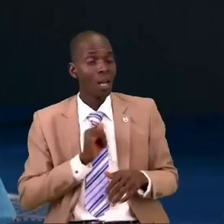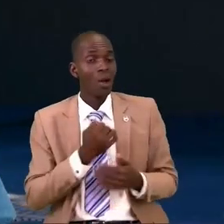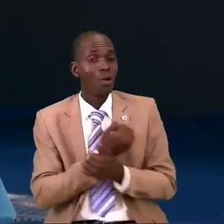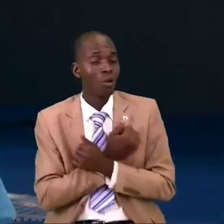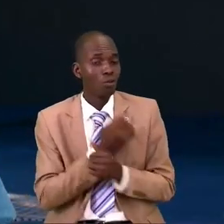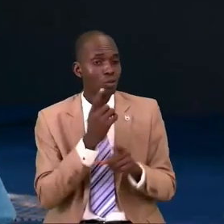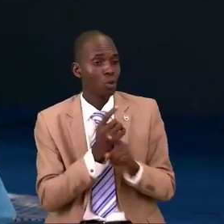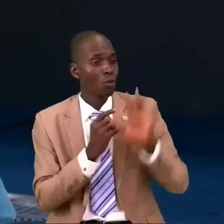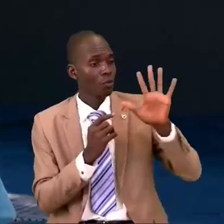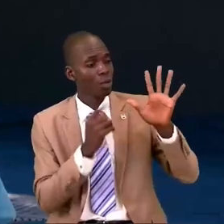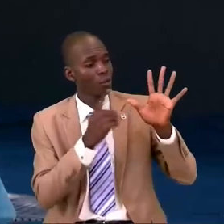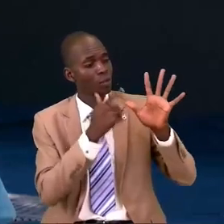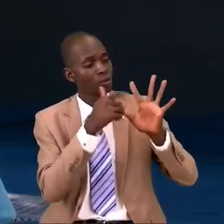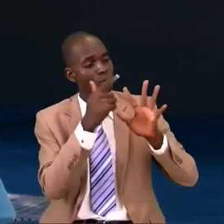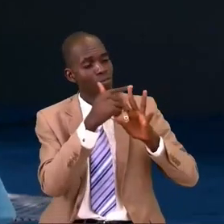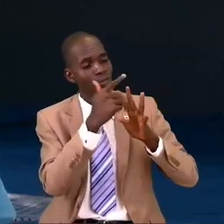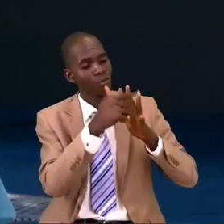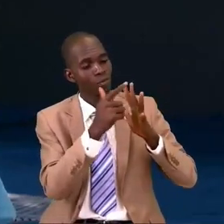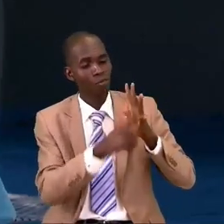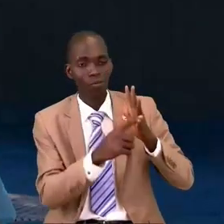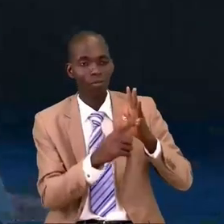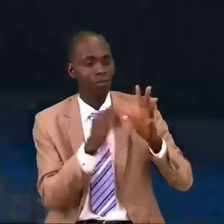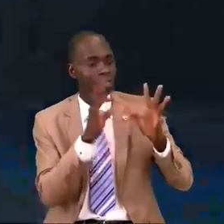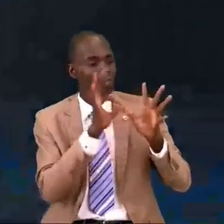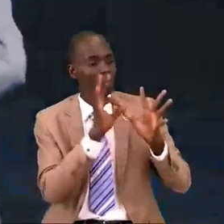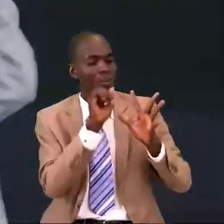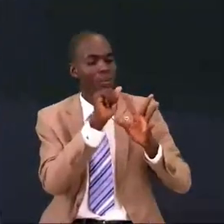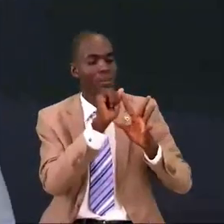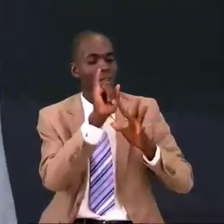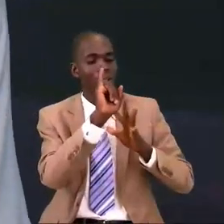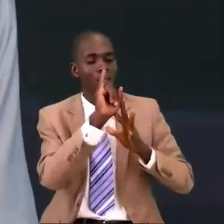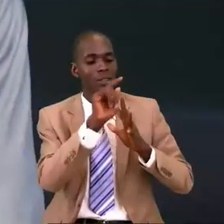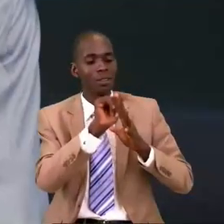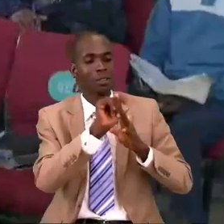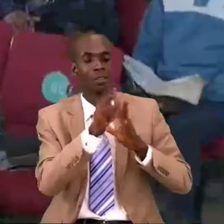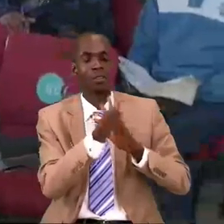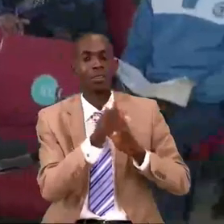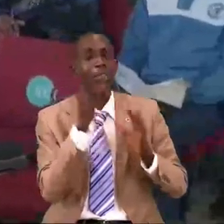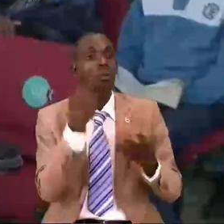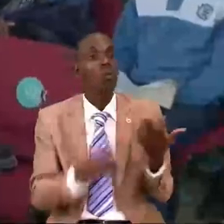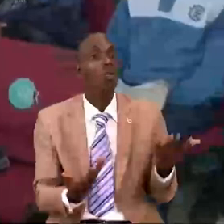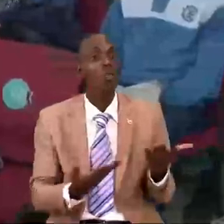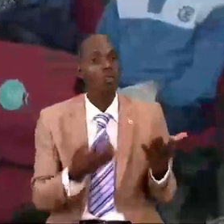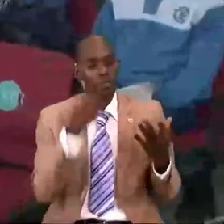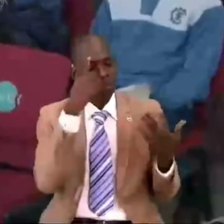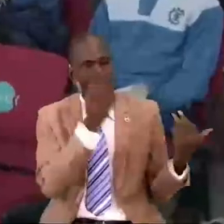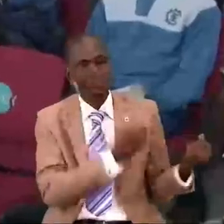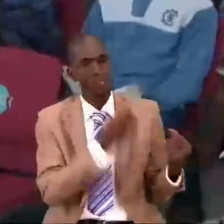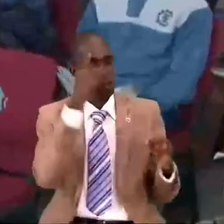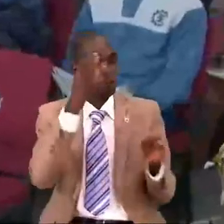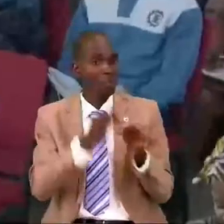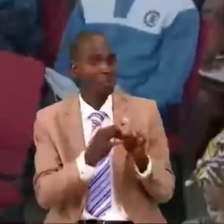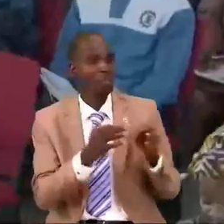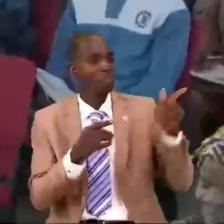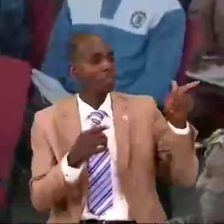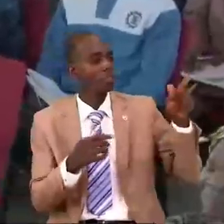La foi, en anglais, c'est 5. La grâce, G-R-A-C-E. 5. Je connais la